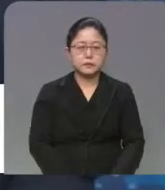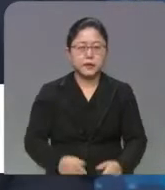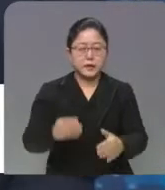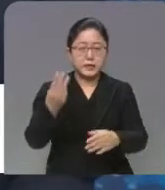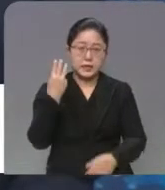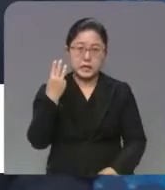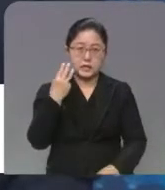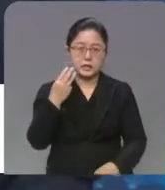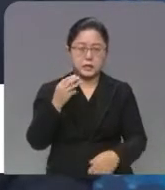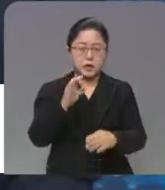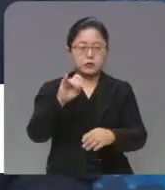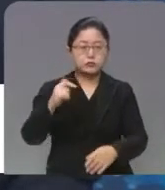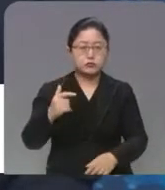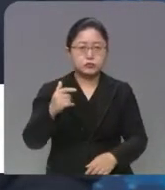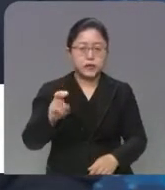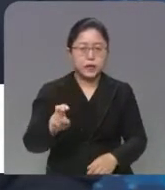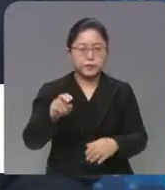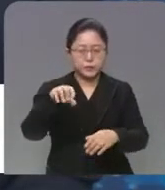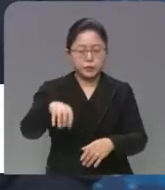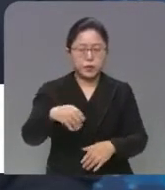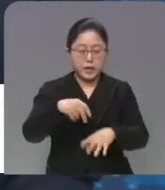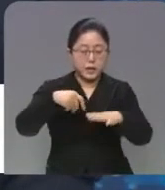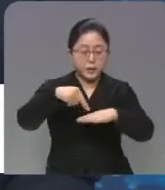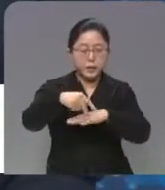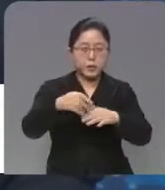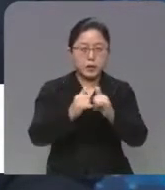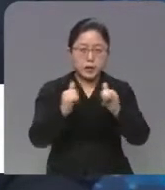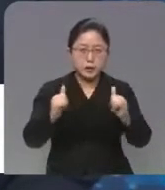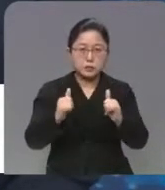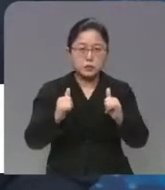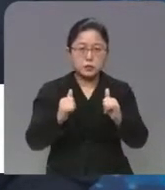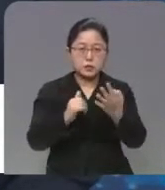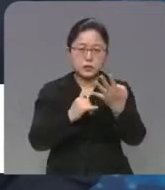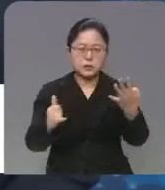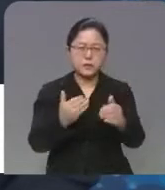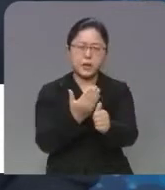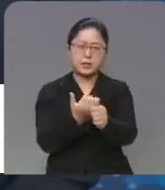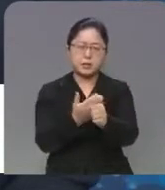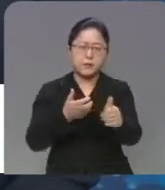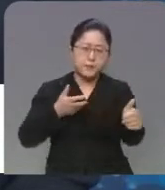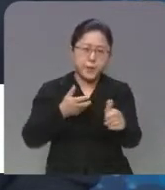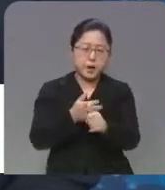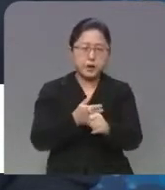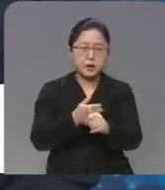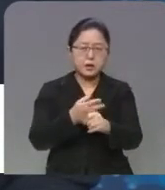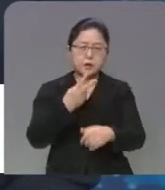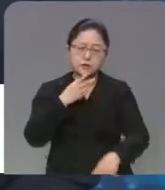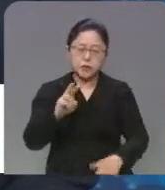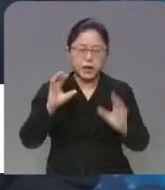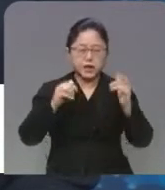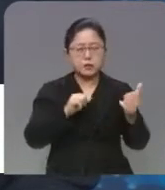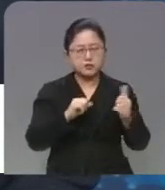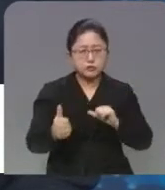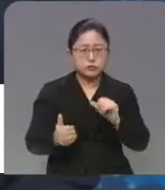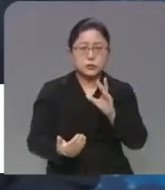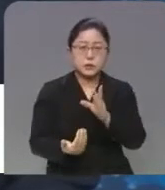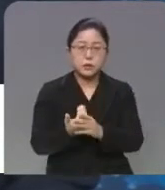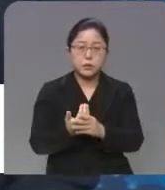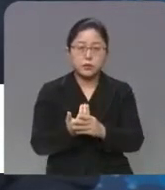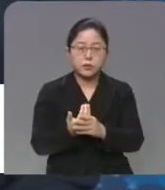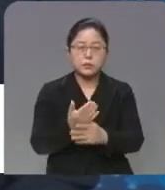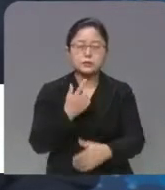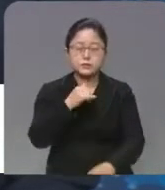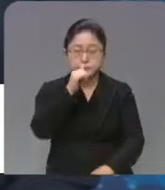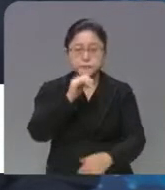사흘 전에 광주 우남동에서 횡단보도를 건너던 일가족 4명이 대형 트럭에 치여 2살 배기가 숨지는 안타까운 사고가